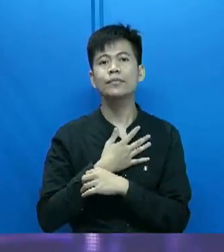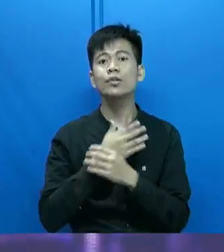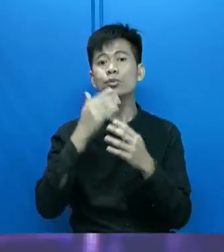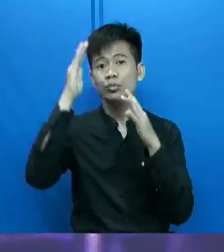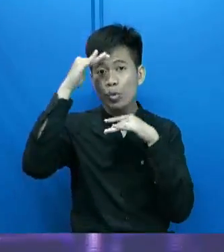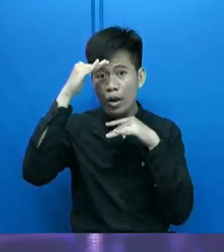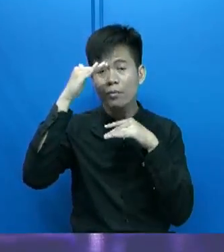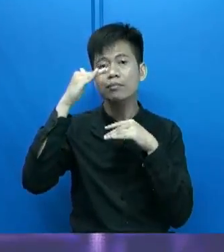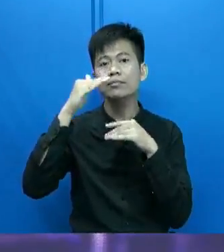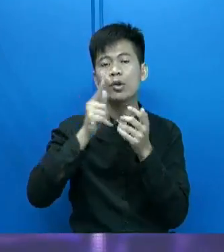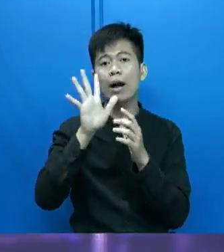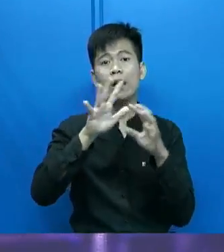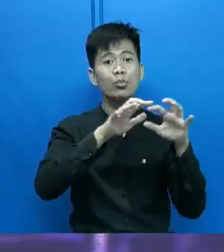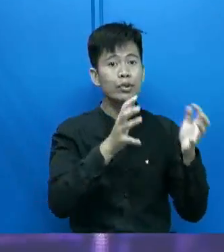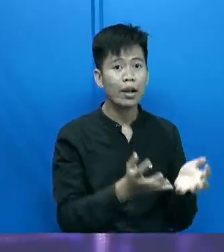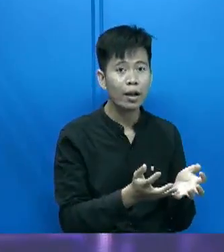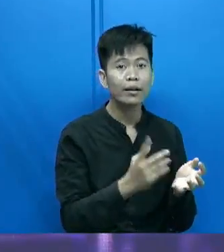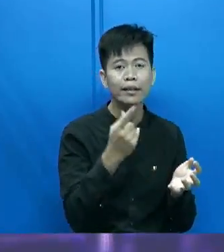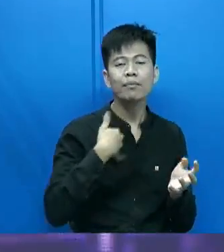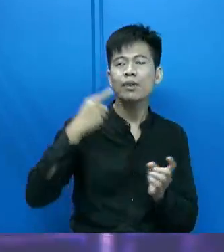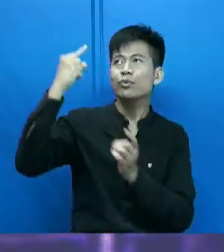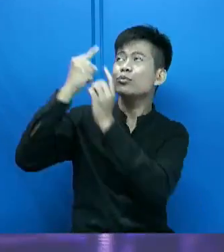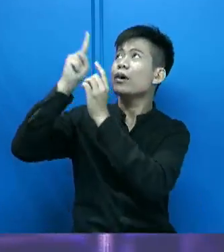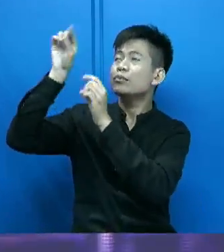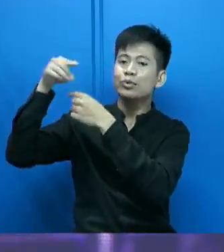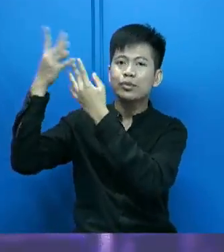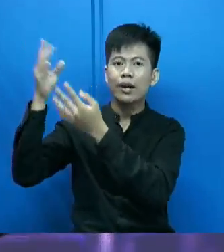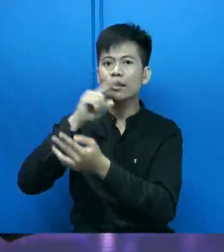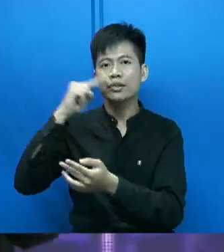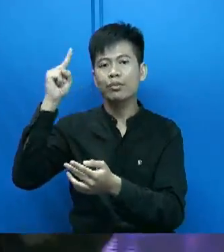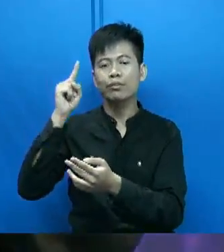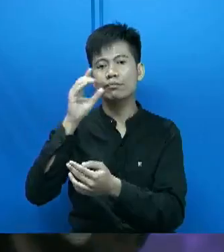saat, kalau tidak di dunia, semoga kita berjumpa di surga insyaAllah. Subhanahu wa ta'ala.